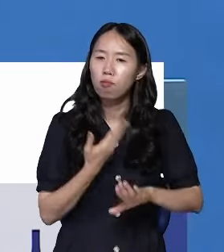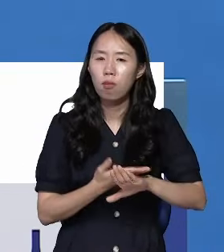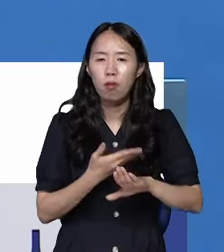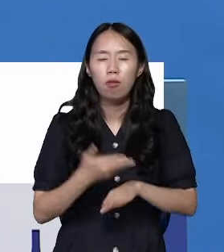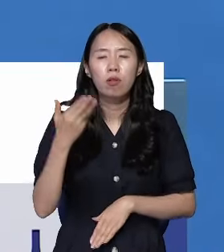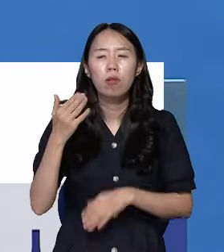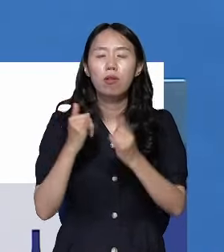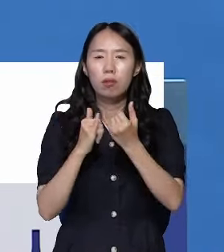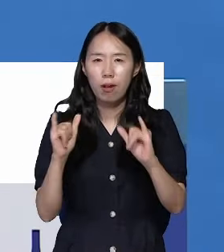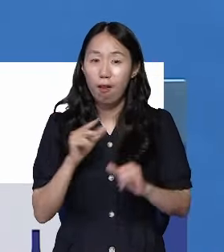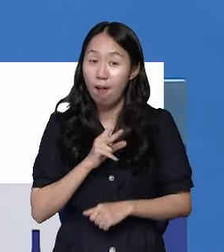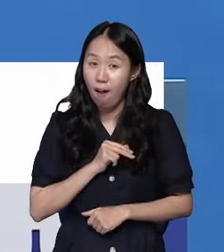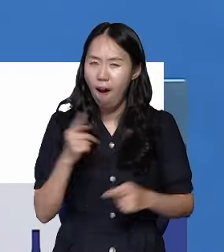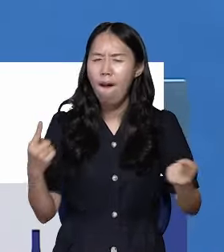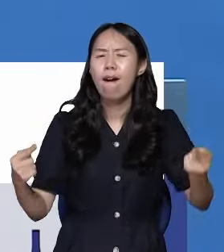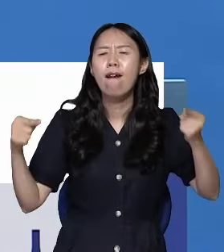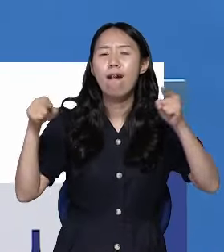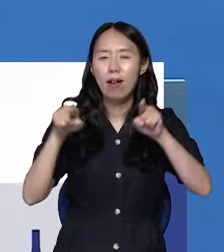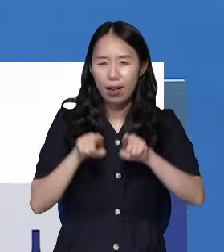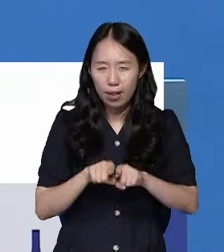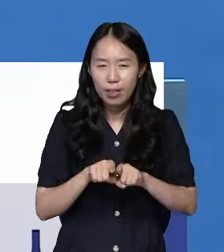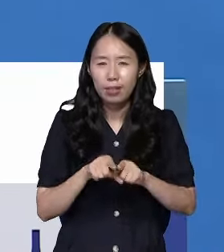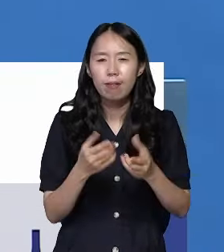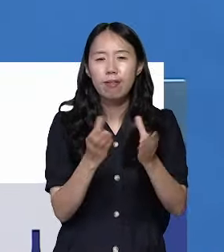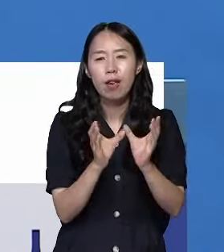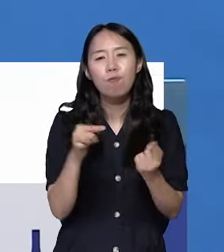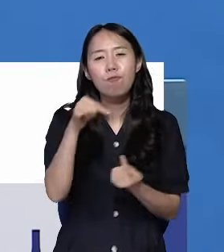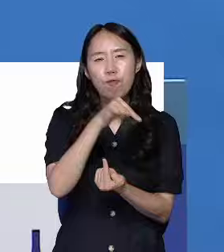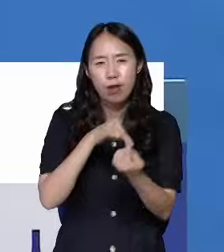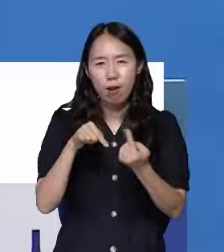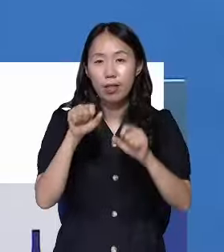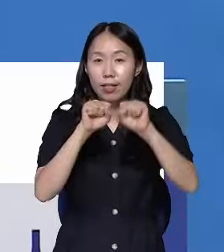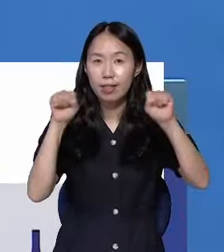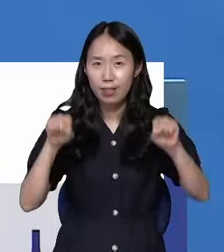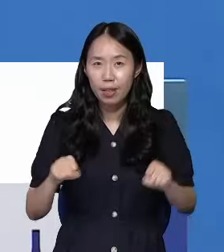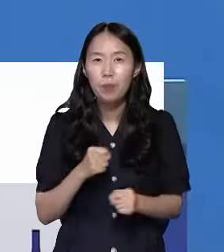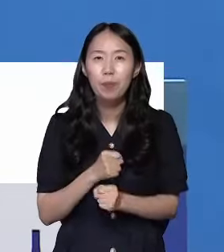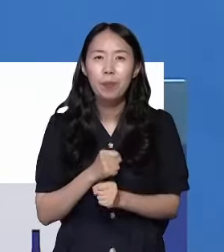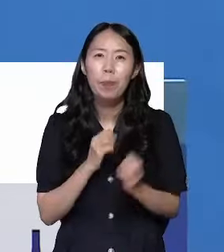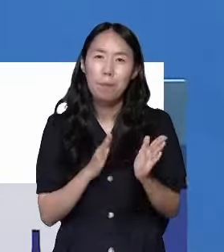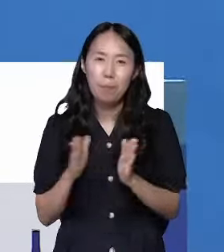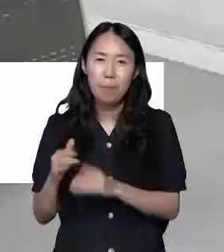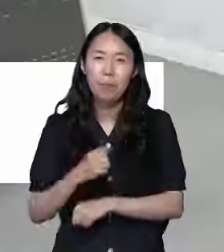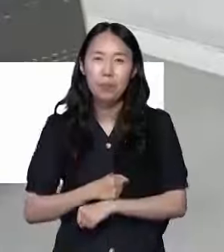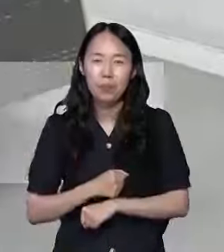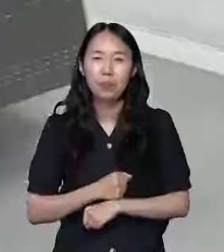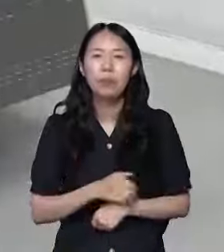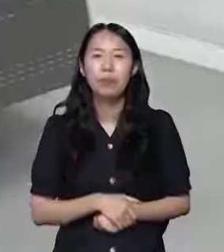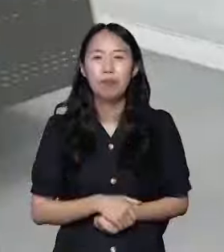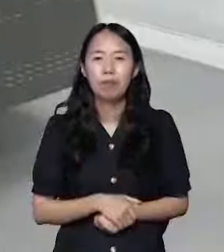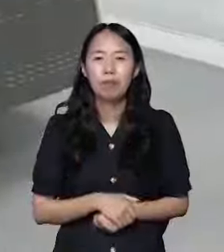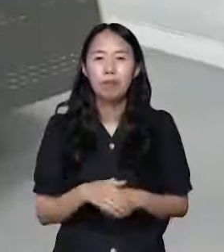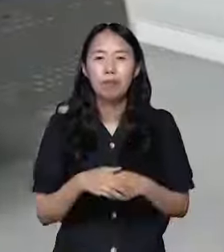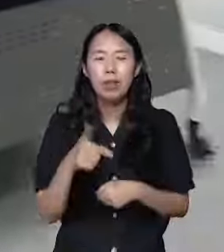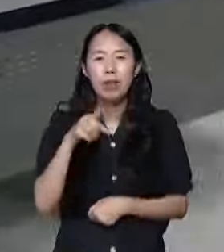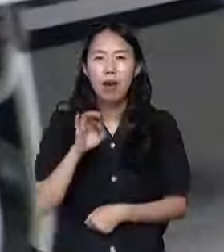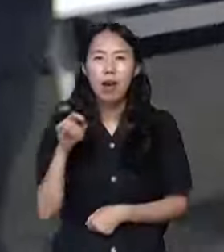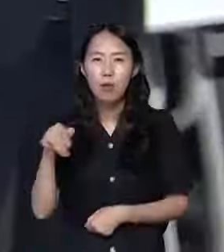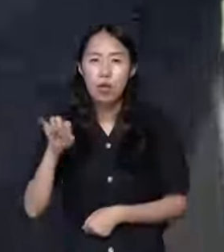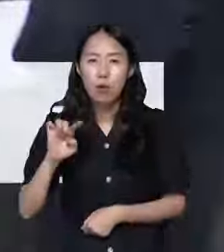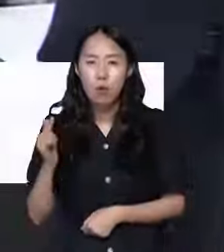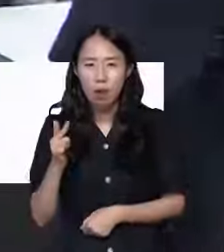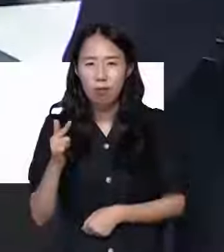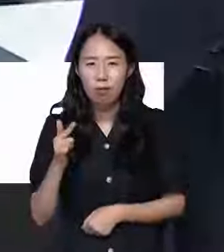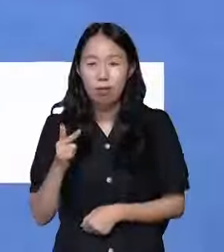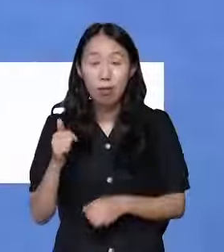국회의원과 함께 공동으로 시당을 운영하는 그런 시스템을 마련하겠습니다. 강 의원 대표는 첫